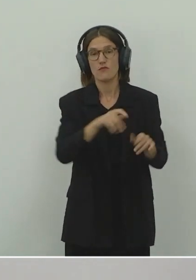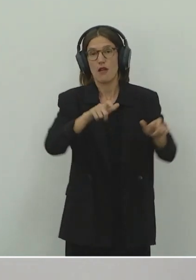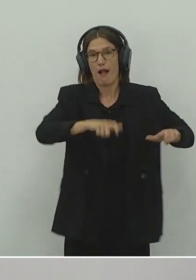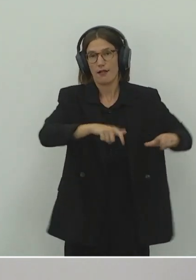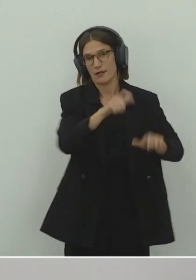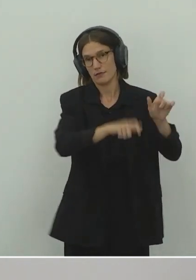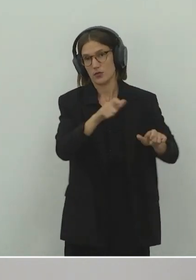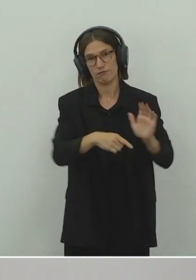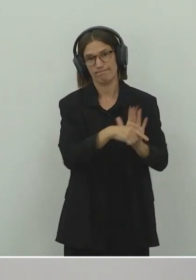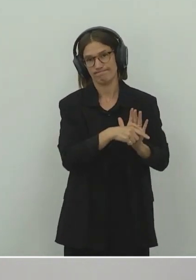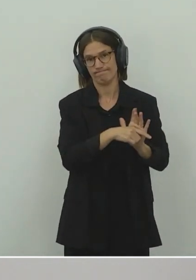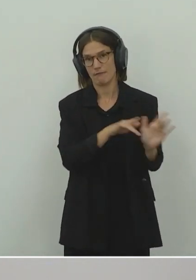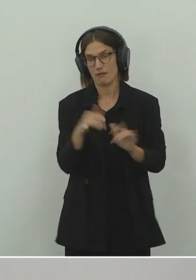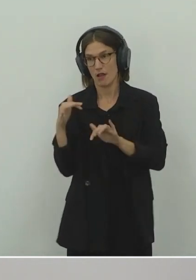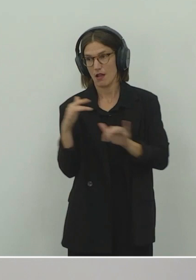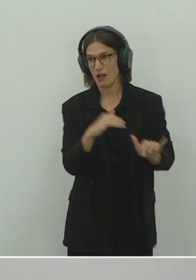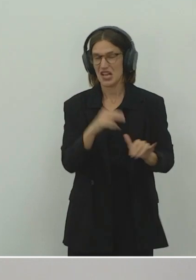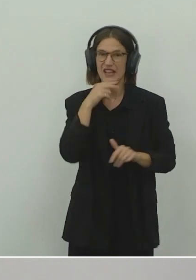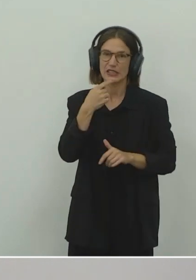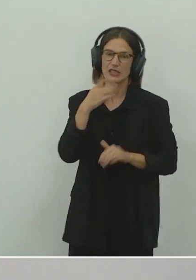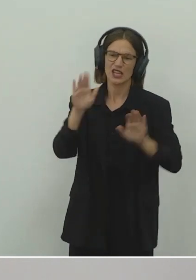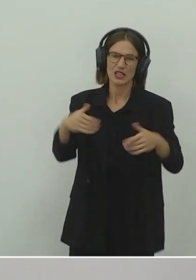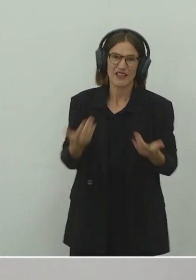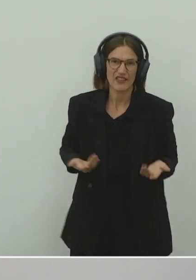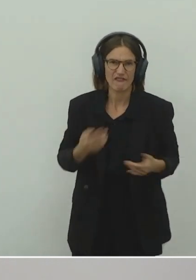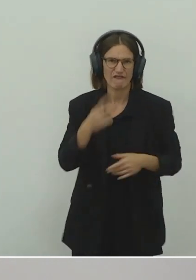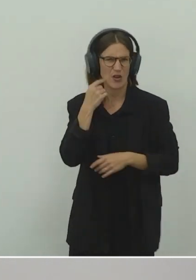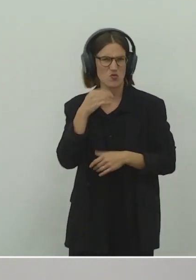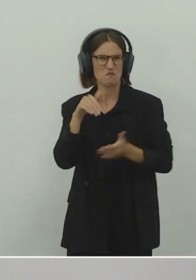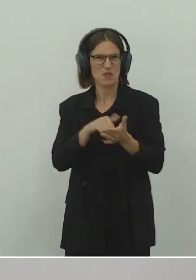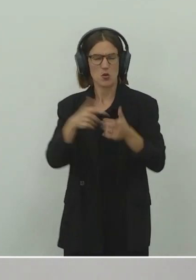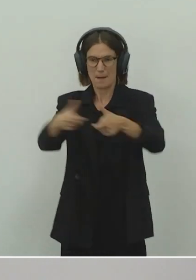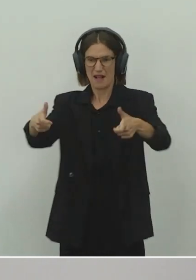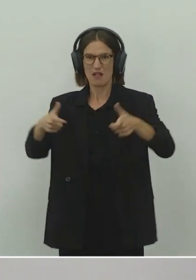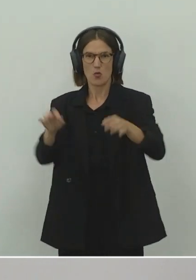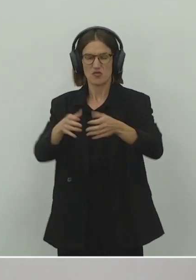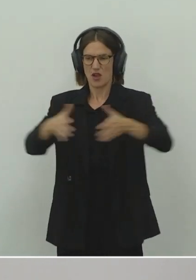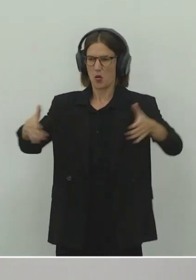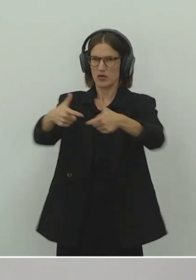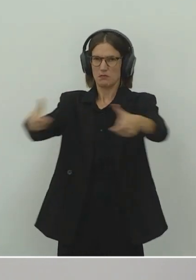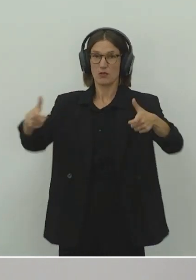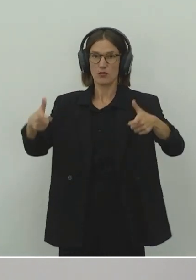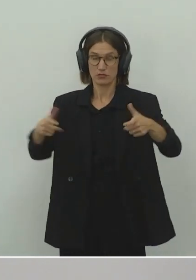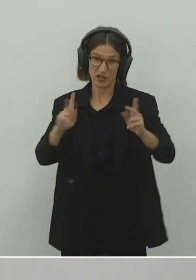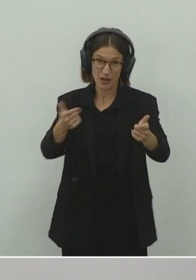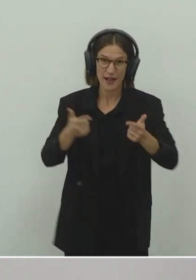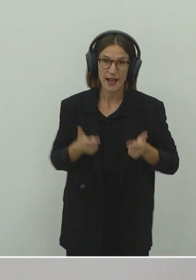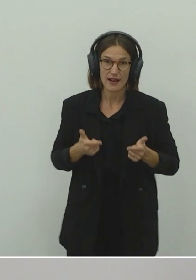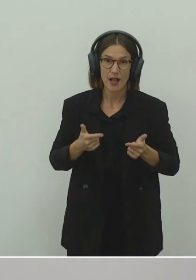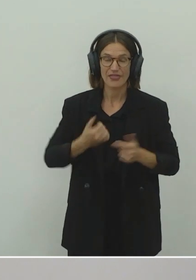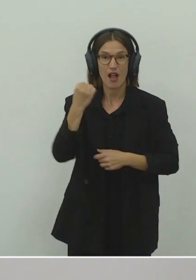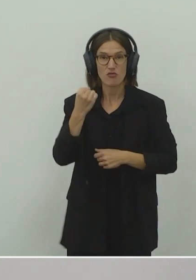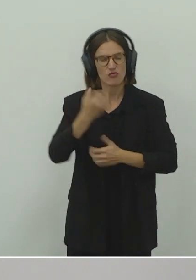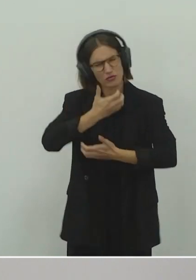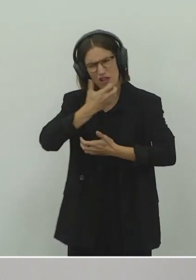wer sagt, naja, warum brauchen die Menschen Balkone oder so große Balkone, da kann ich gern alle einladen, im heißen August an Hitzetagen